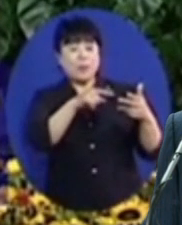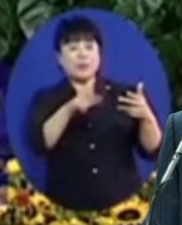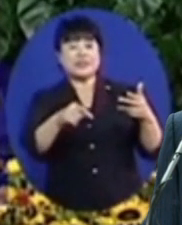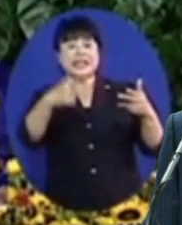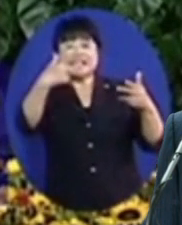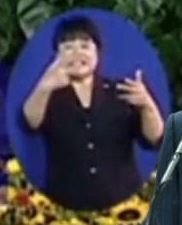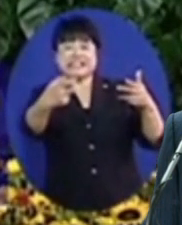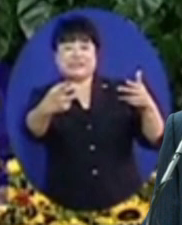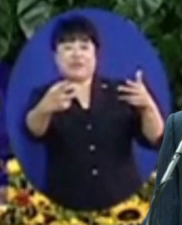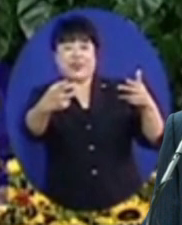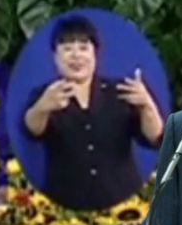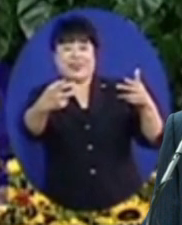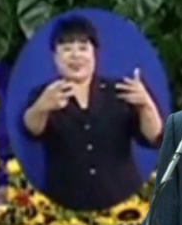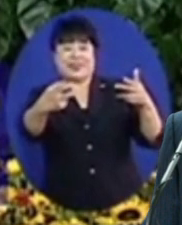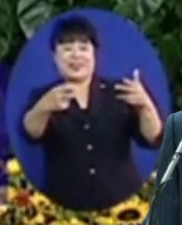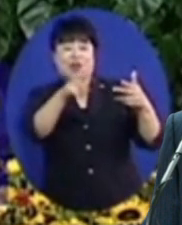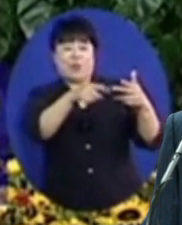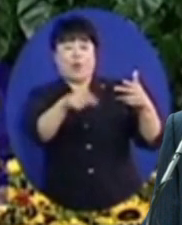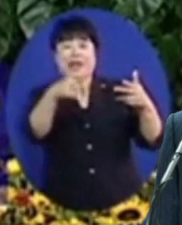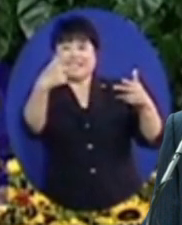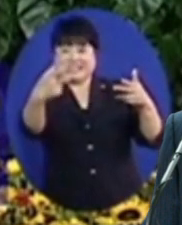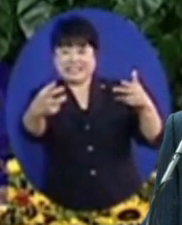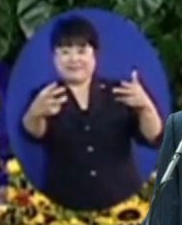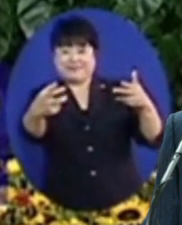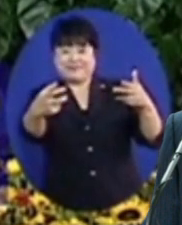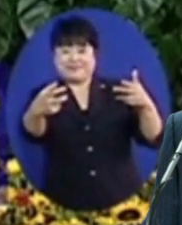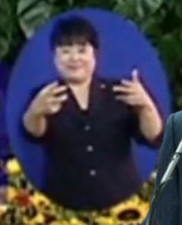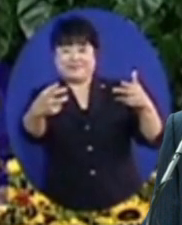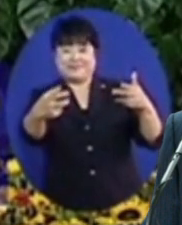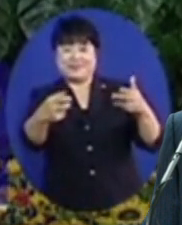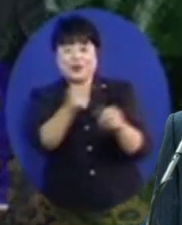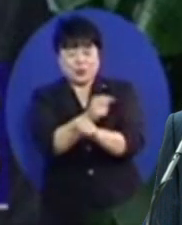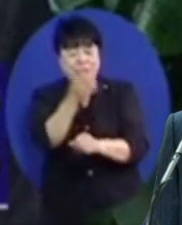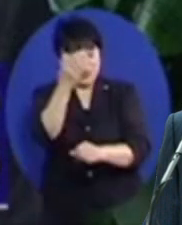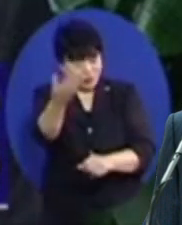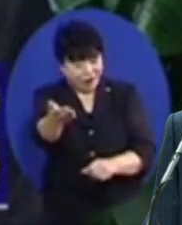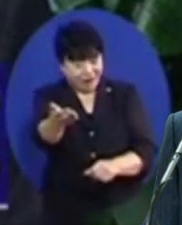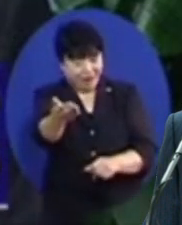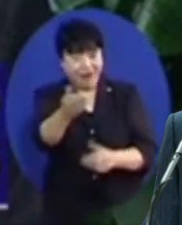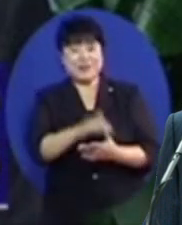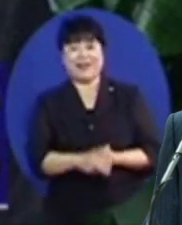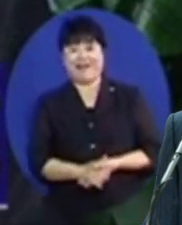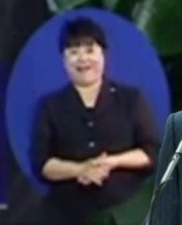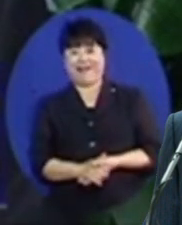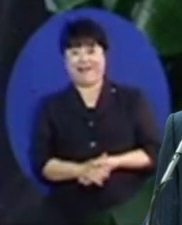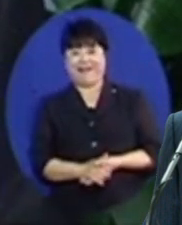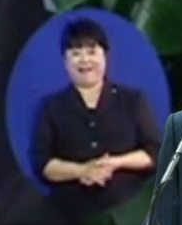아니라 일곱 번을 일흔 번까지 고백서라도 용서하라.